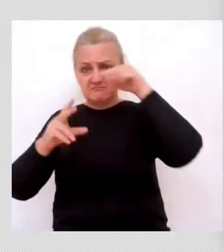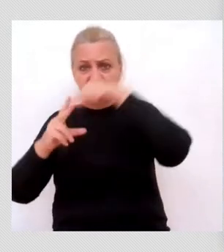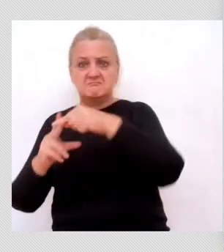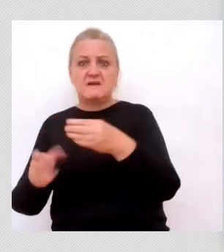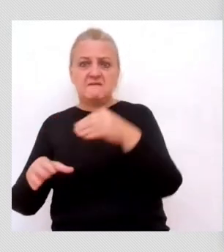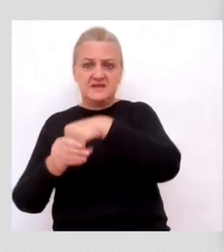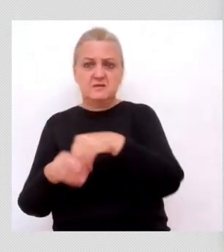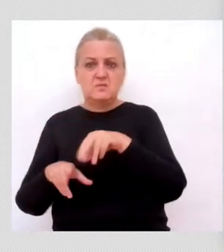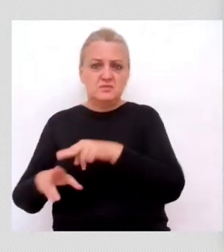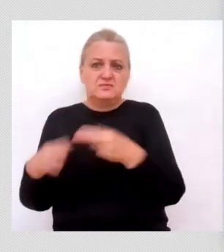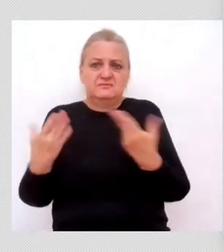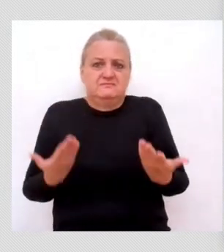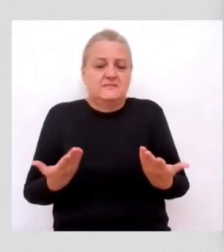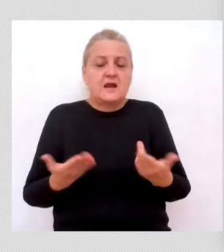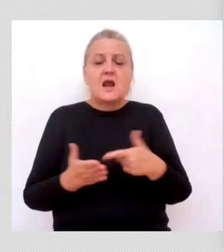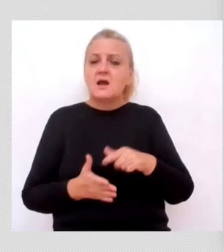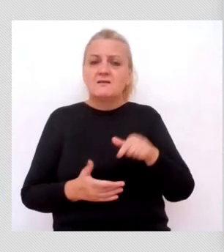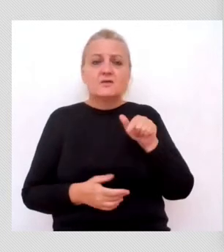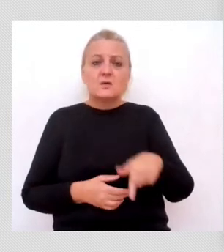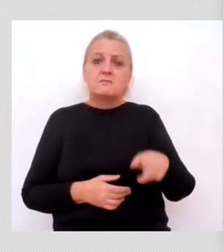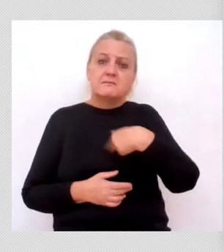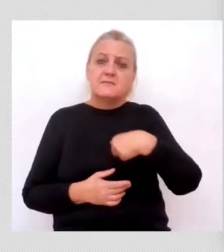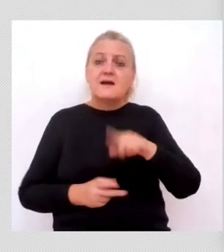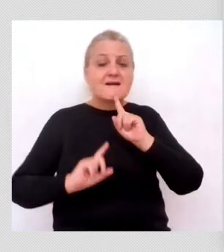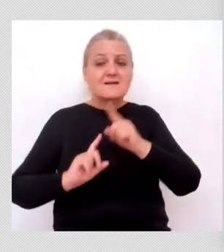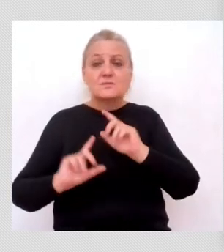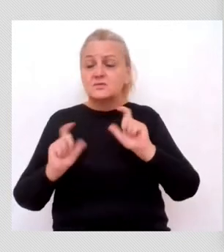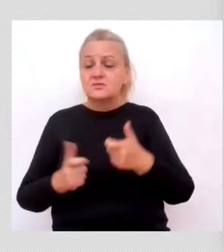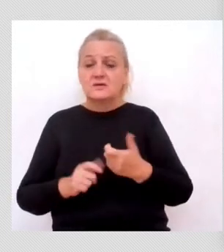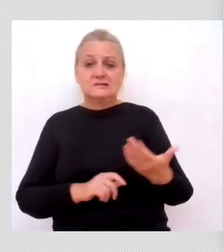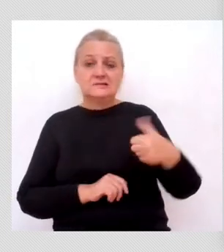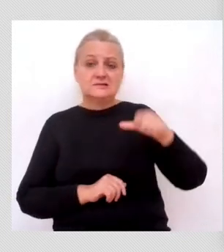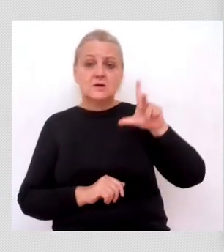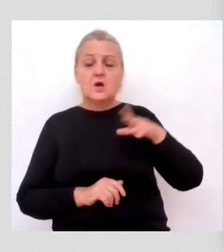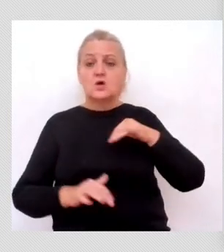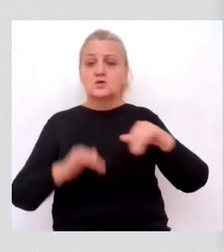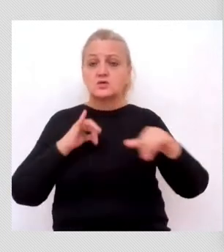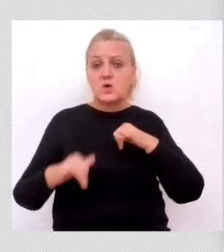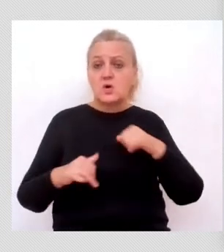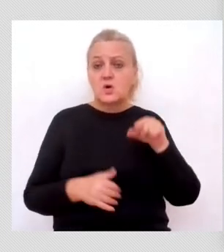temu, co my sobie tutaj rekomendujemy, to w ostatnich latach rządów